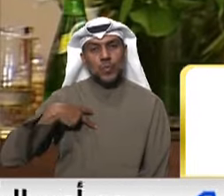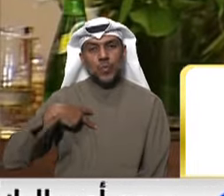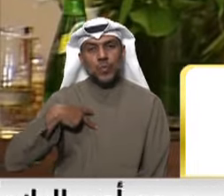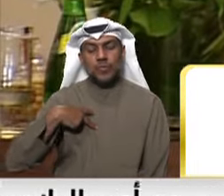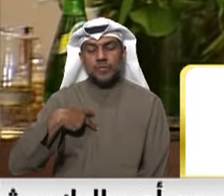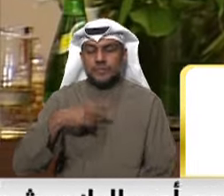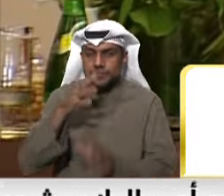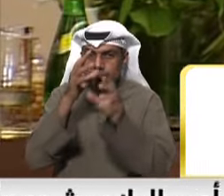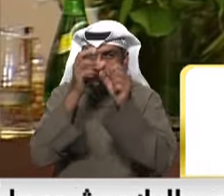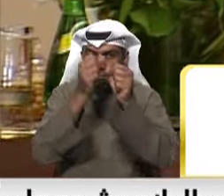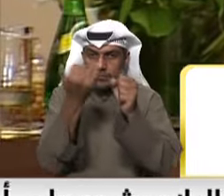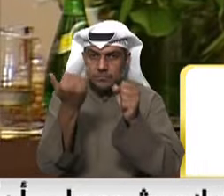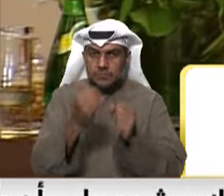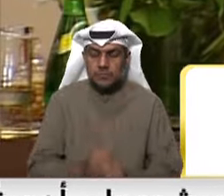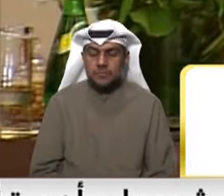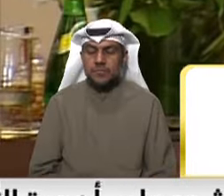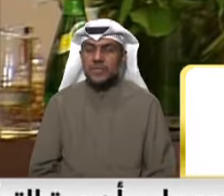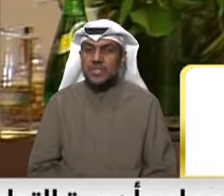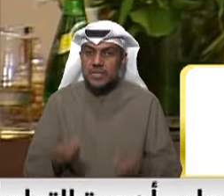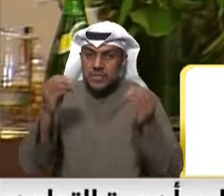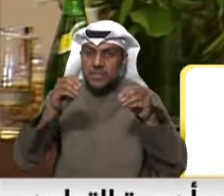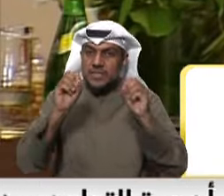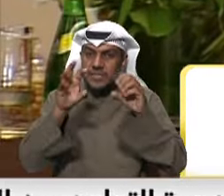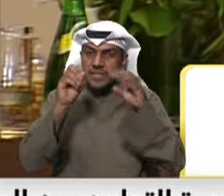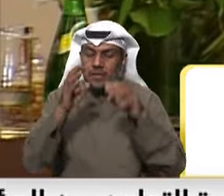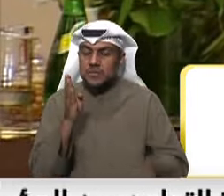تكثيف الجولات التفقدية